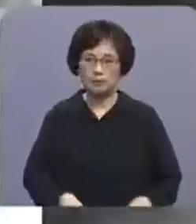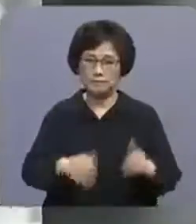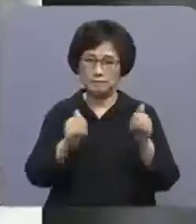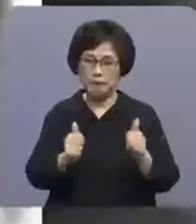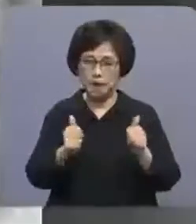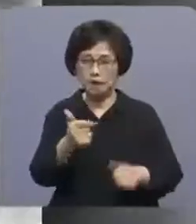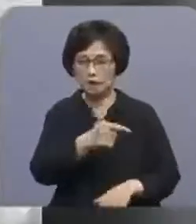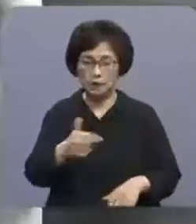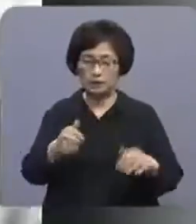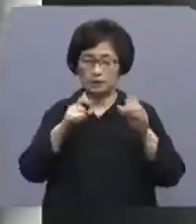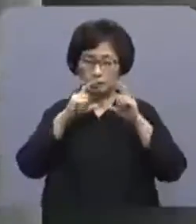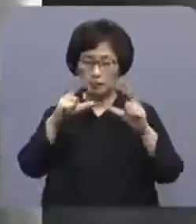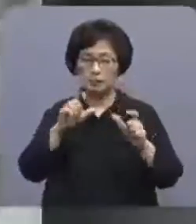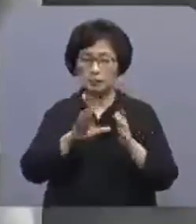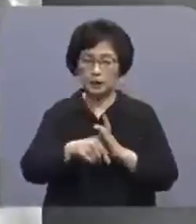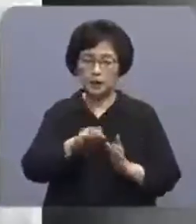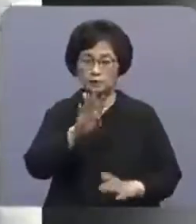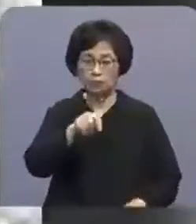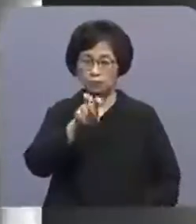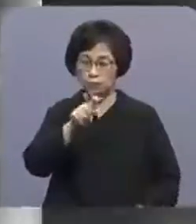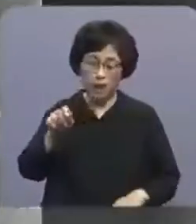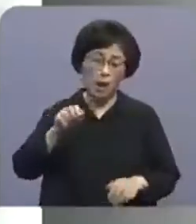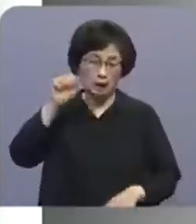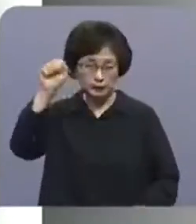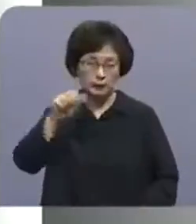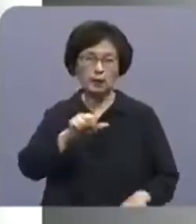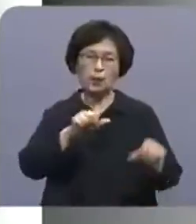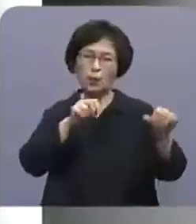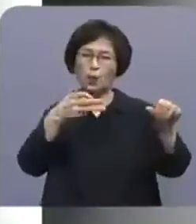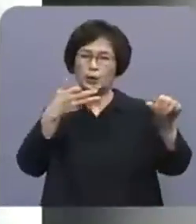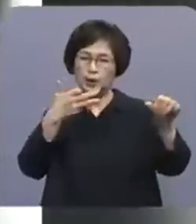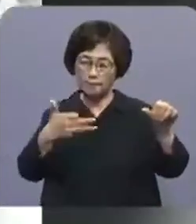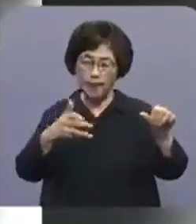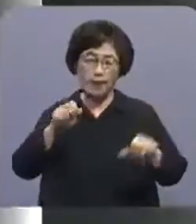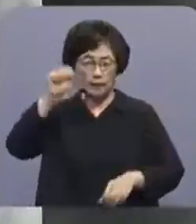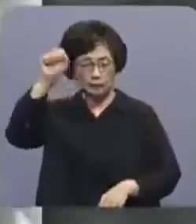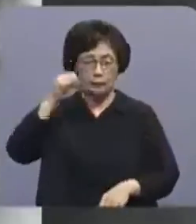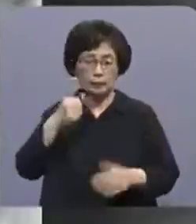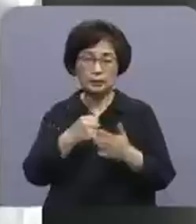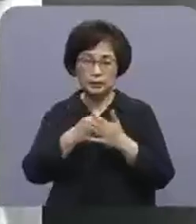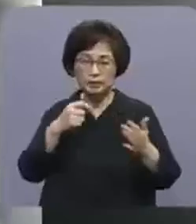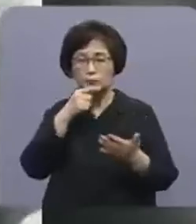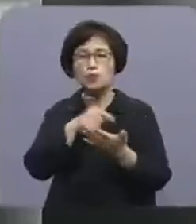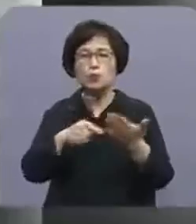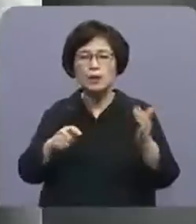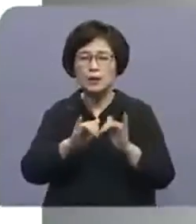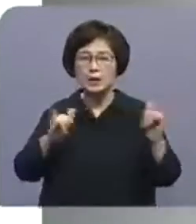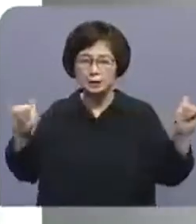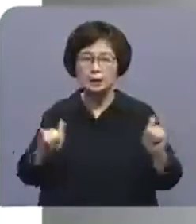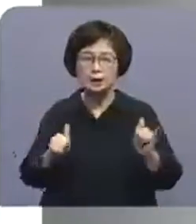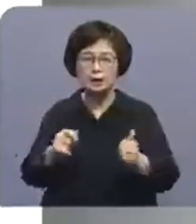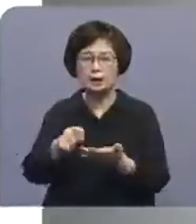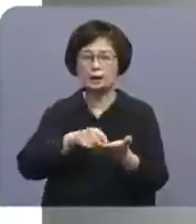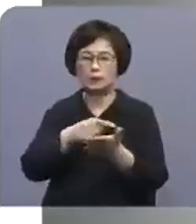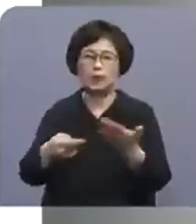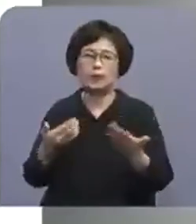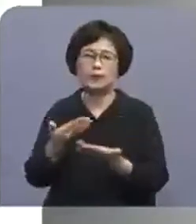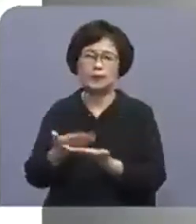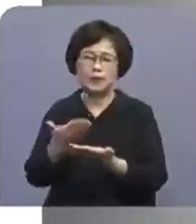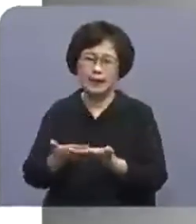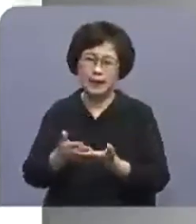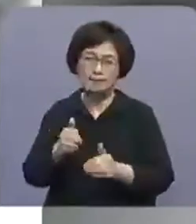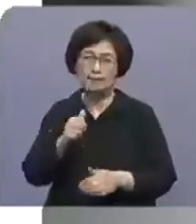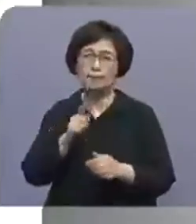대법원에서 확정되면 부마항쟁과 5.18 민주화 운동으로 생긴 피해자들이 국가를 상대로 손해배상을 받을 가능성이 더 높아질 것으로